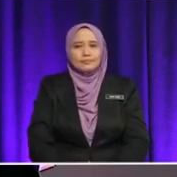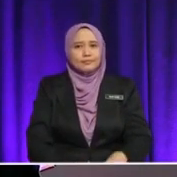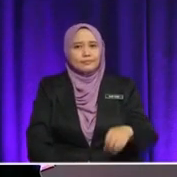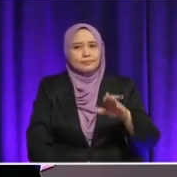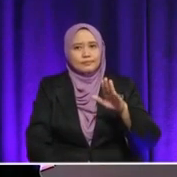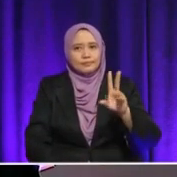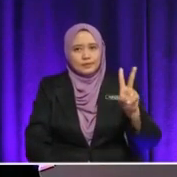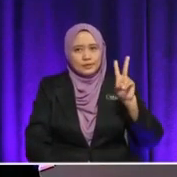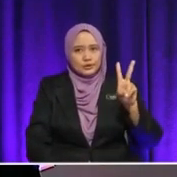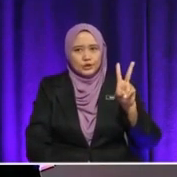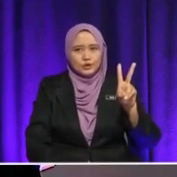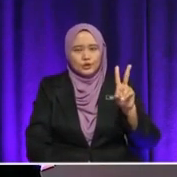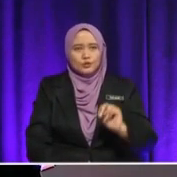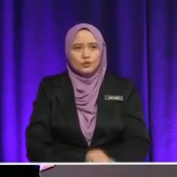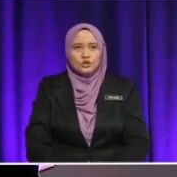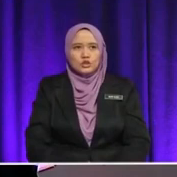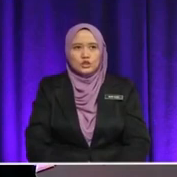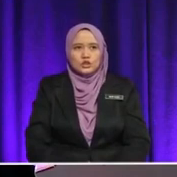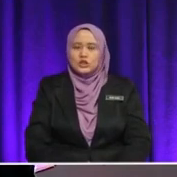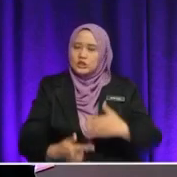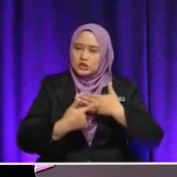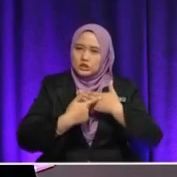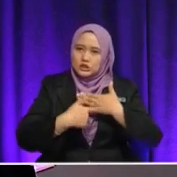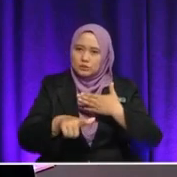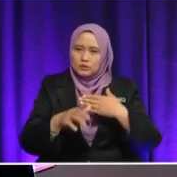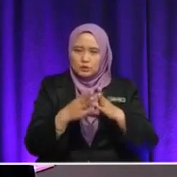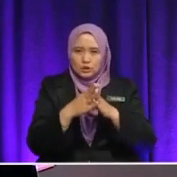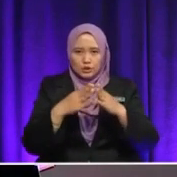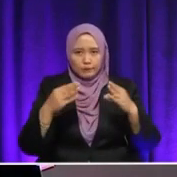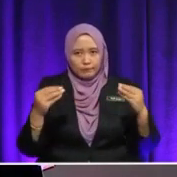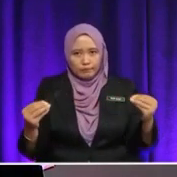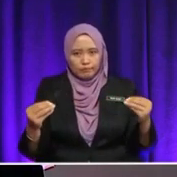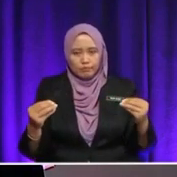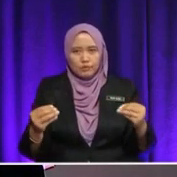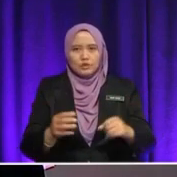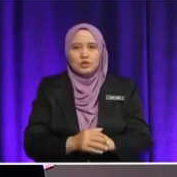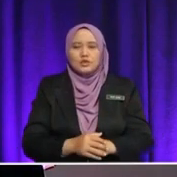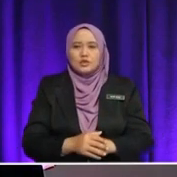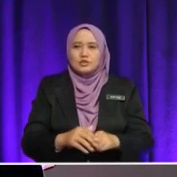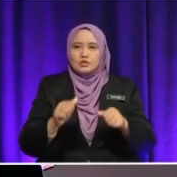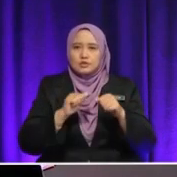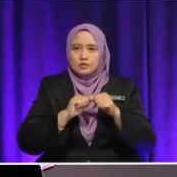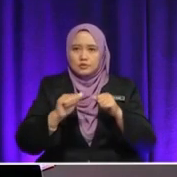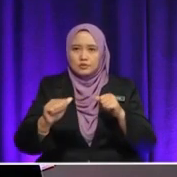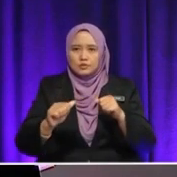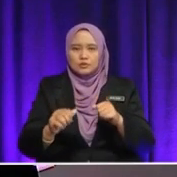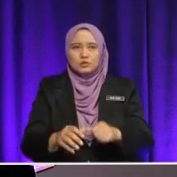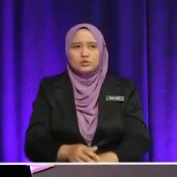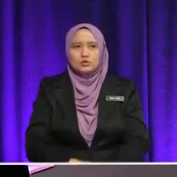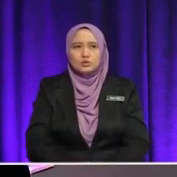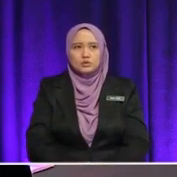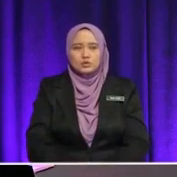emang Kak kedua selepas selesai suruhanjaya dibentuk make pindah Raja tidak boleh